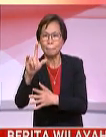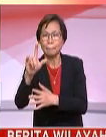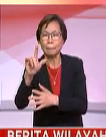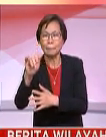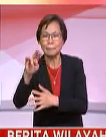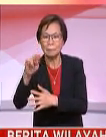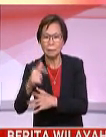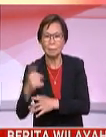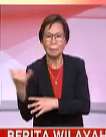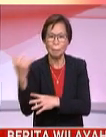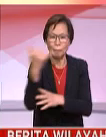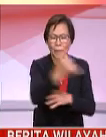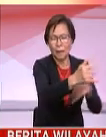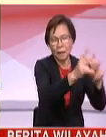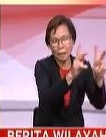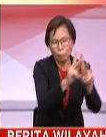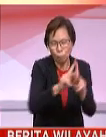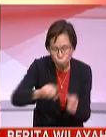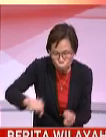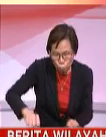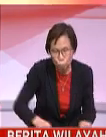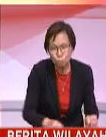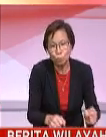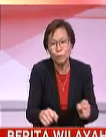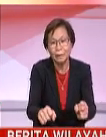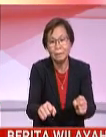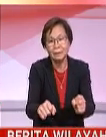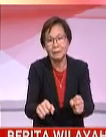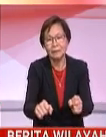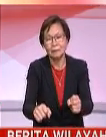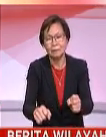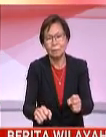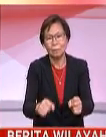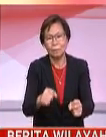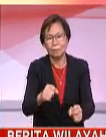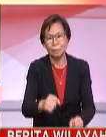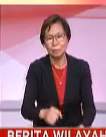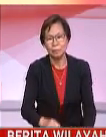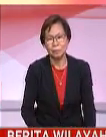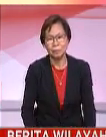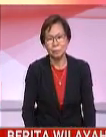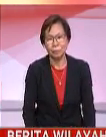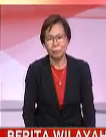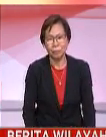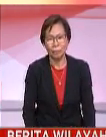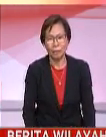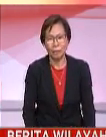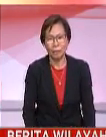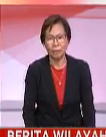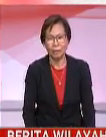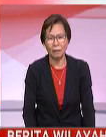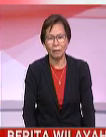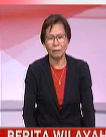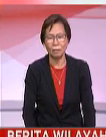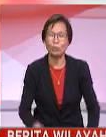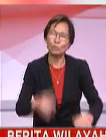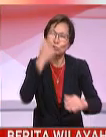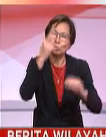ke kampung Sungai Cik untuk menghantar